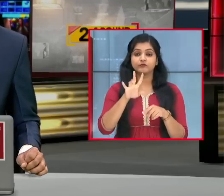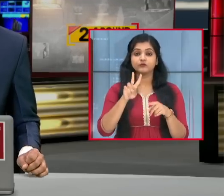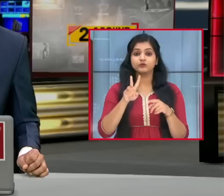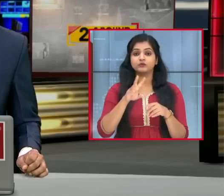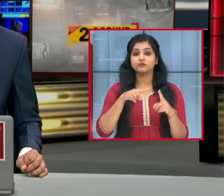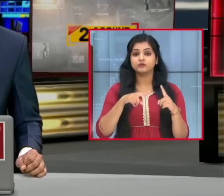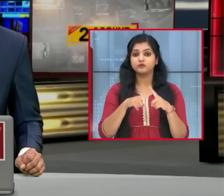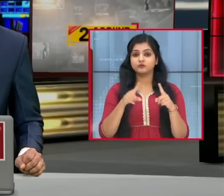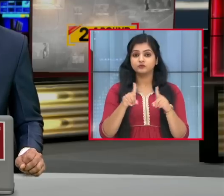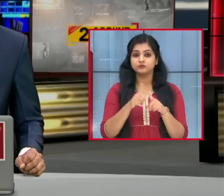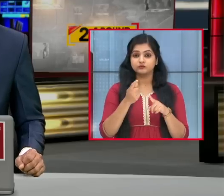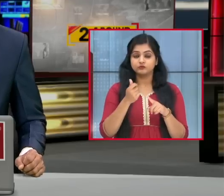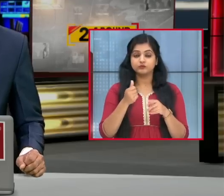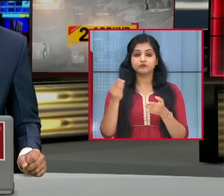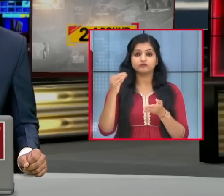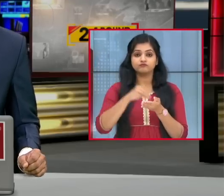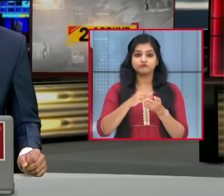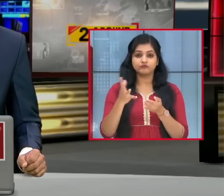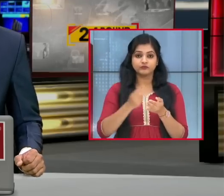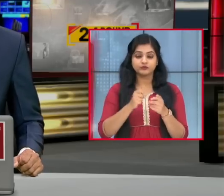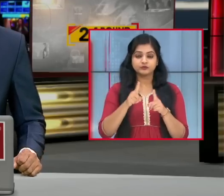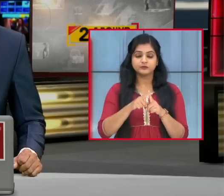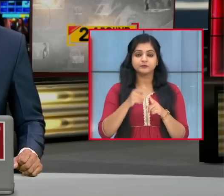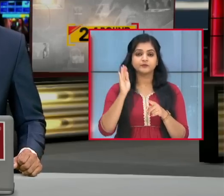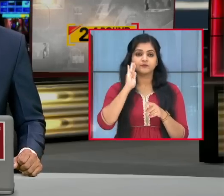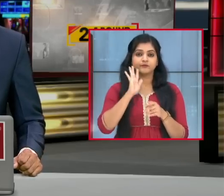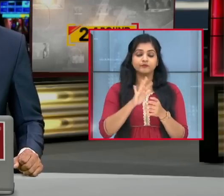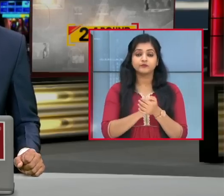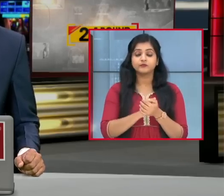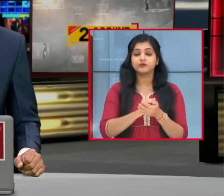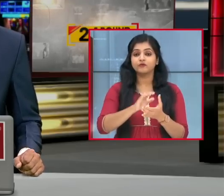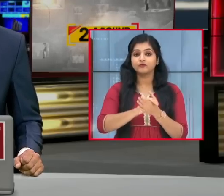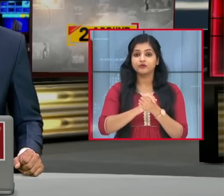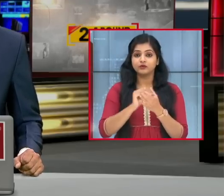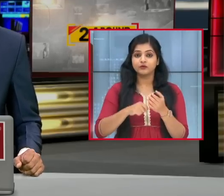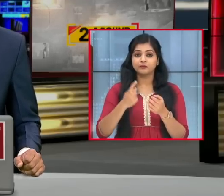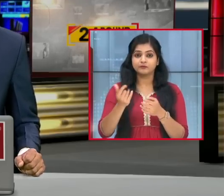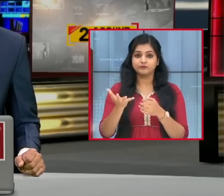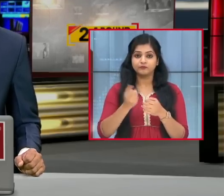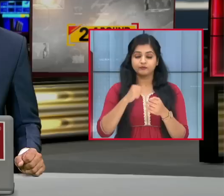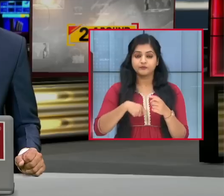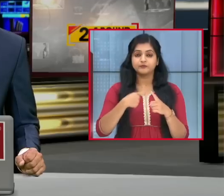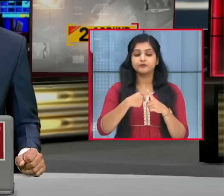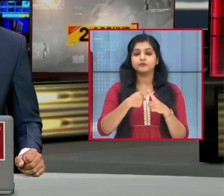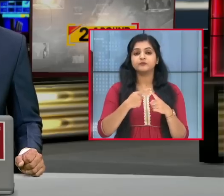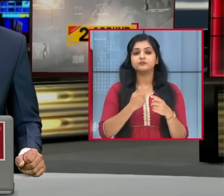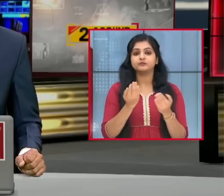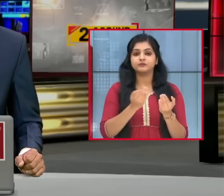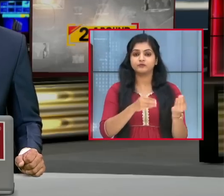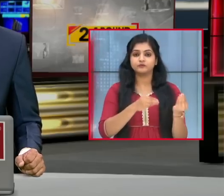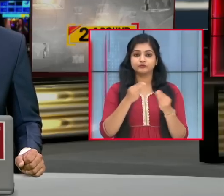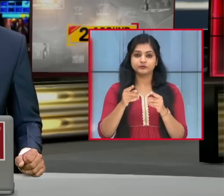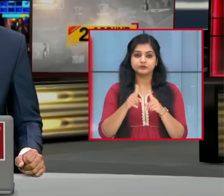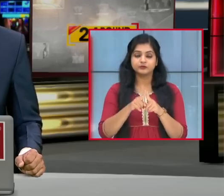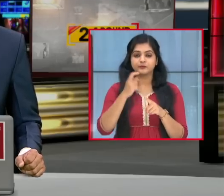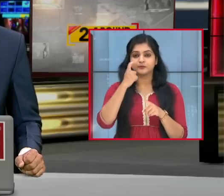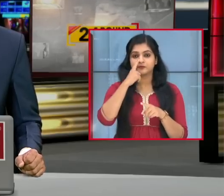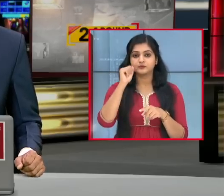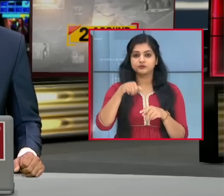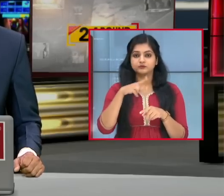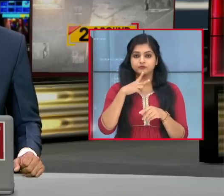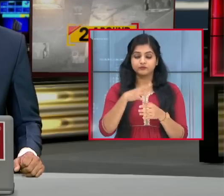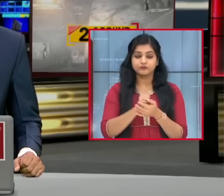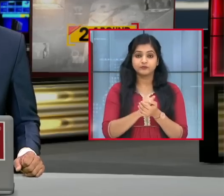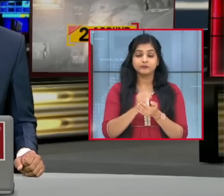വാങ്ങിയാണ് വിൽപ്പനയെന്നാണ് വിവരം. സുഹൃത്തിന് പണം നൽകിയാണ് കുഞ്ഞിനെ വാങ്ങിയതെന്ന് കരമന സ്വദേശിയായ യുവതി സമ്മതിച്ചു. കുഞ്ഞിന്റെ യഥാർത്ഥ